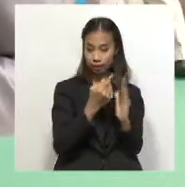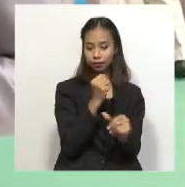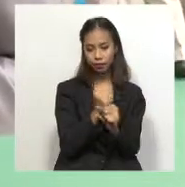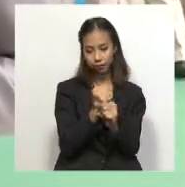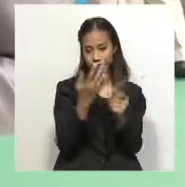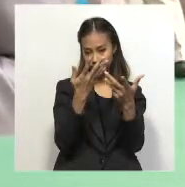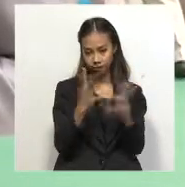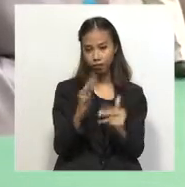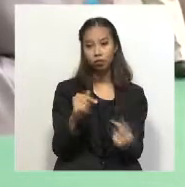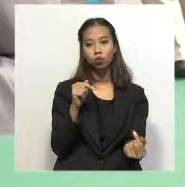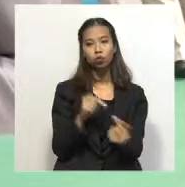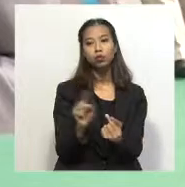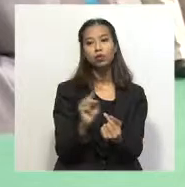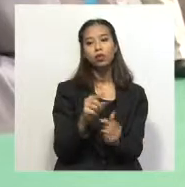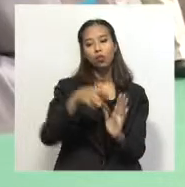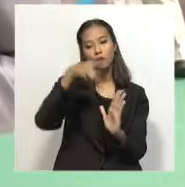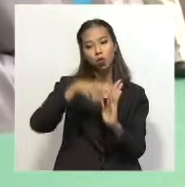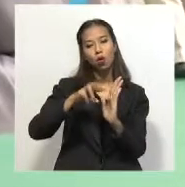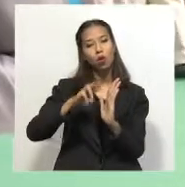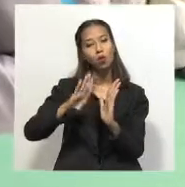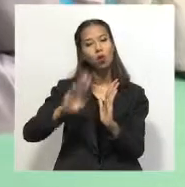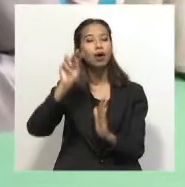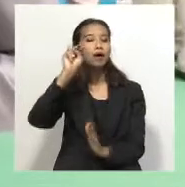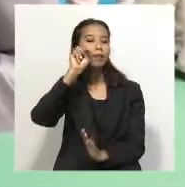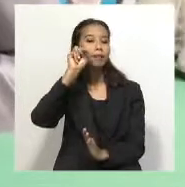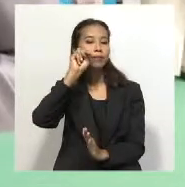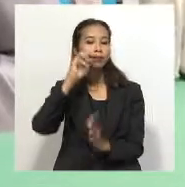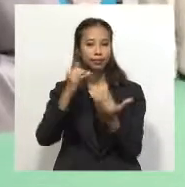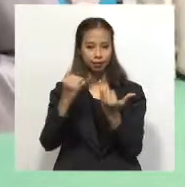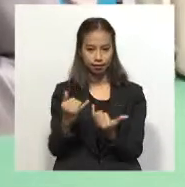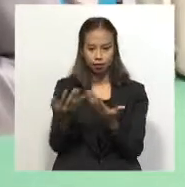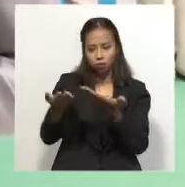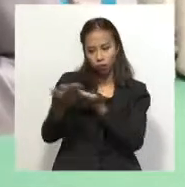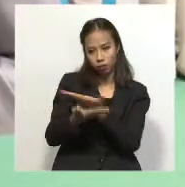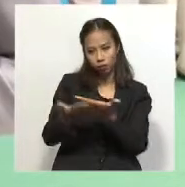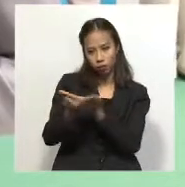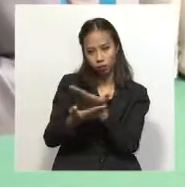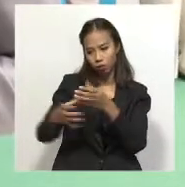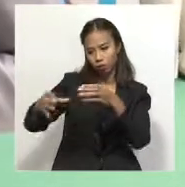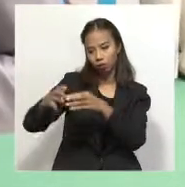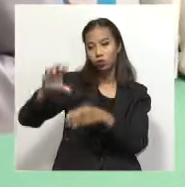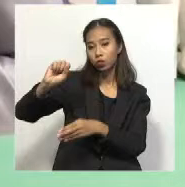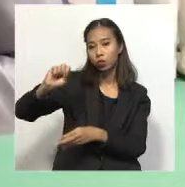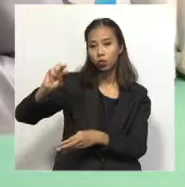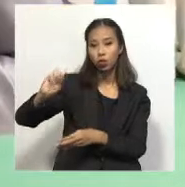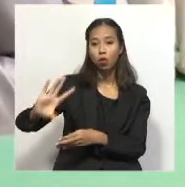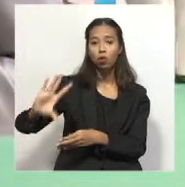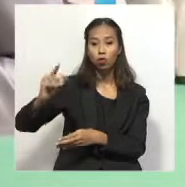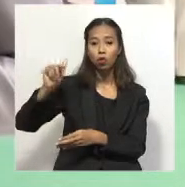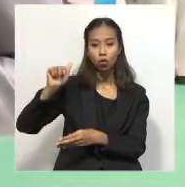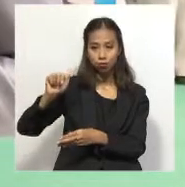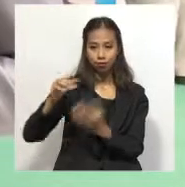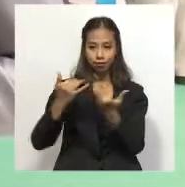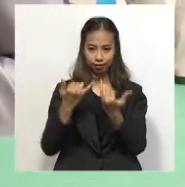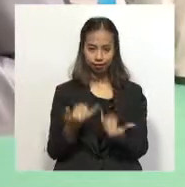างแล้วนะครับก็คือในส่วนของพรบน้ำครับซึ่งขณะนี้ก็อยู่ระหว่างการพิจารณาของสนช.ครับรวมถึงมีการตั้งน